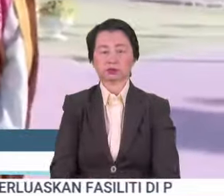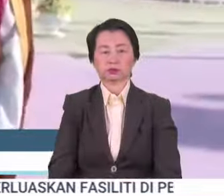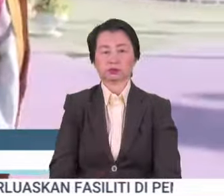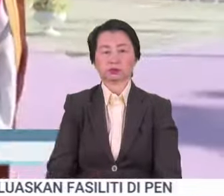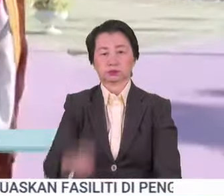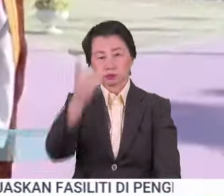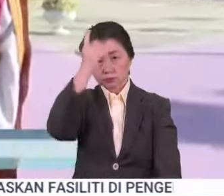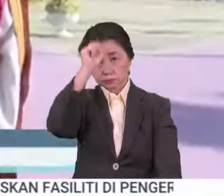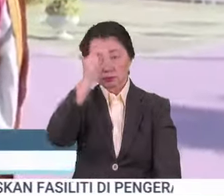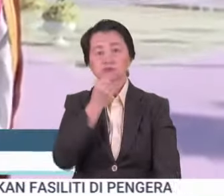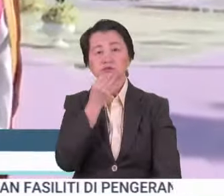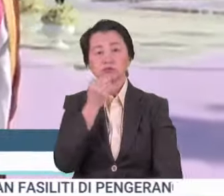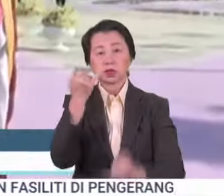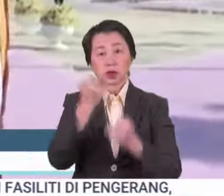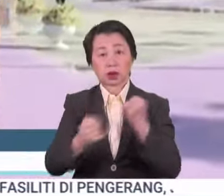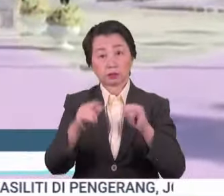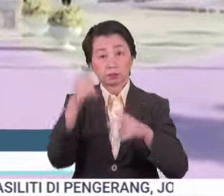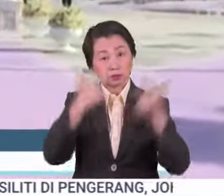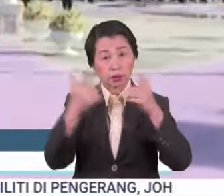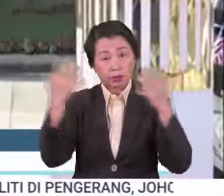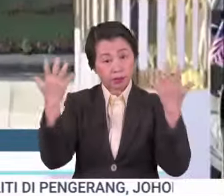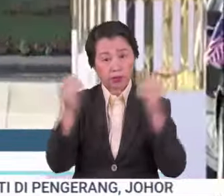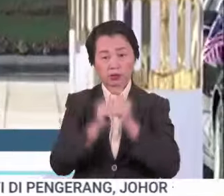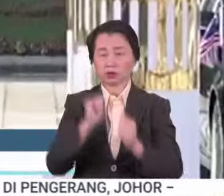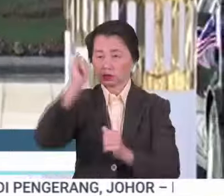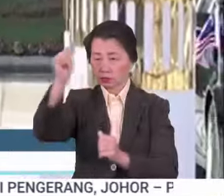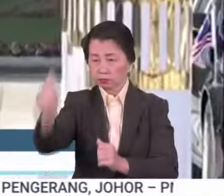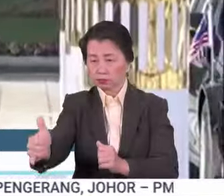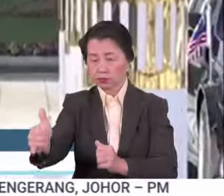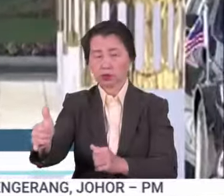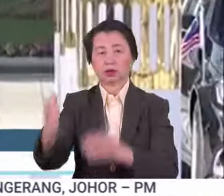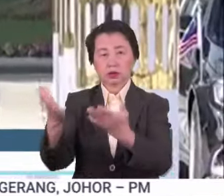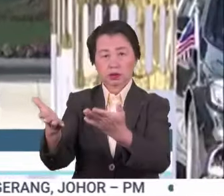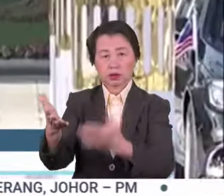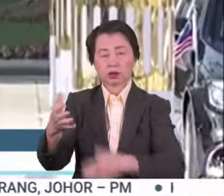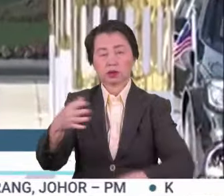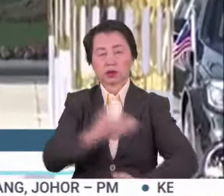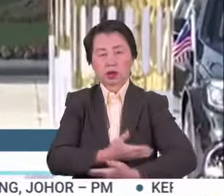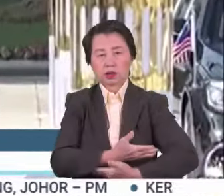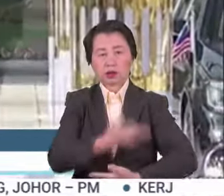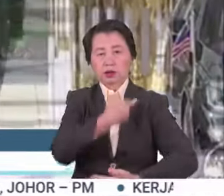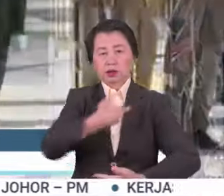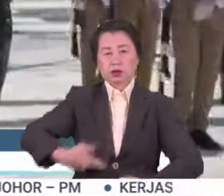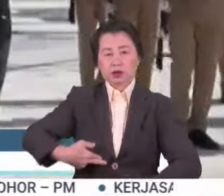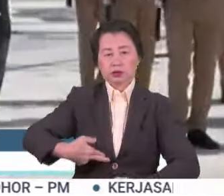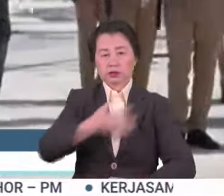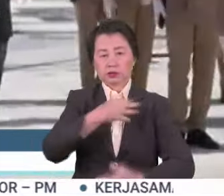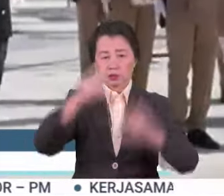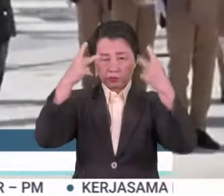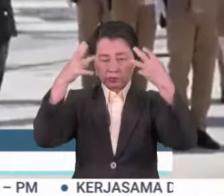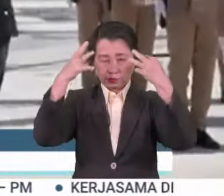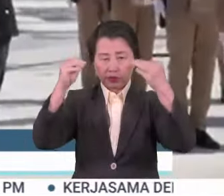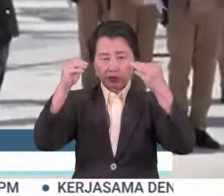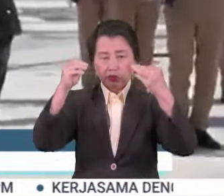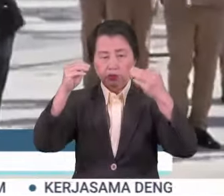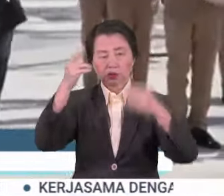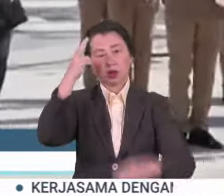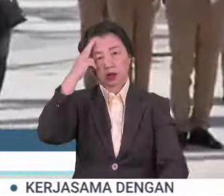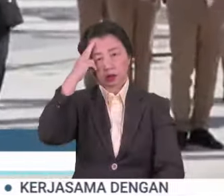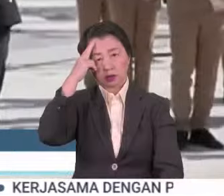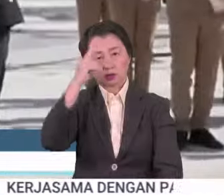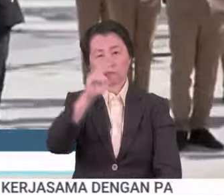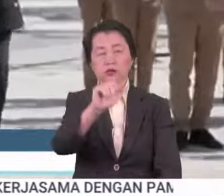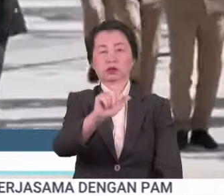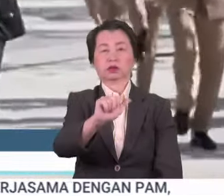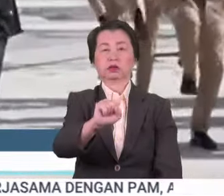Datuk Seri Anwar mengakhiri lawatan dengan melakukan kunjungan ke atas Putera Mahkota dan perdana menteri Arab Saudi Mohammad Bin